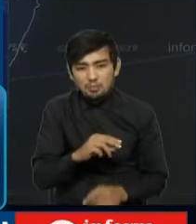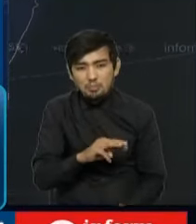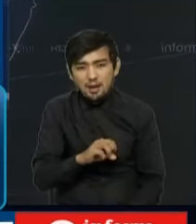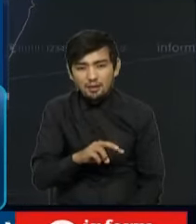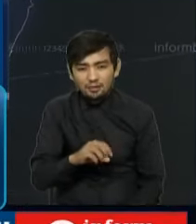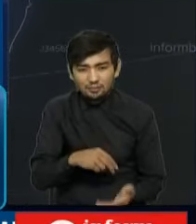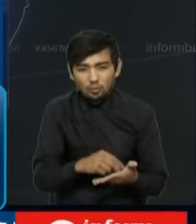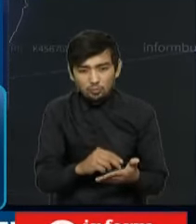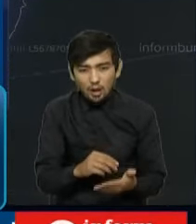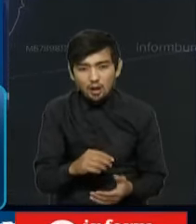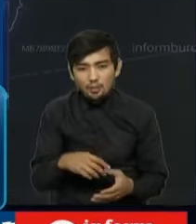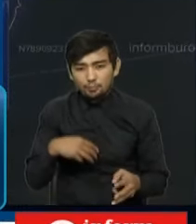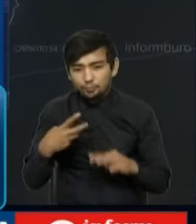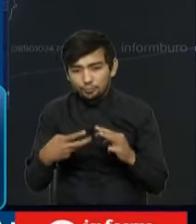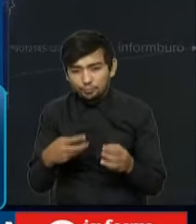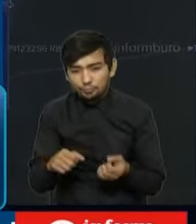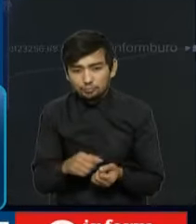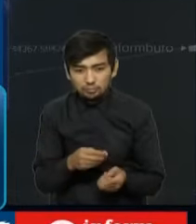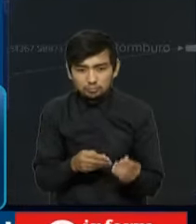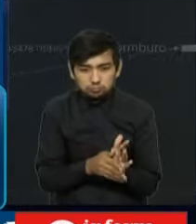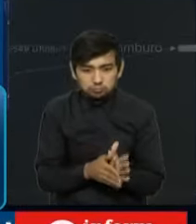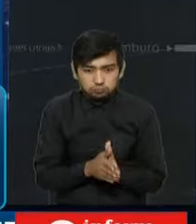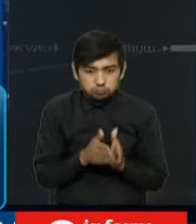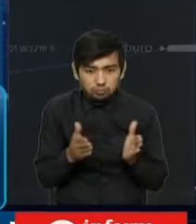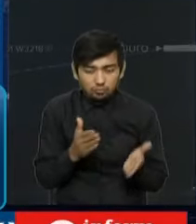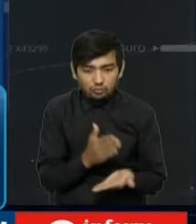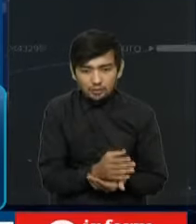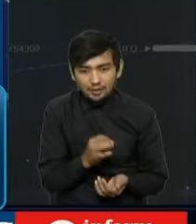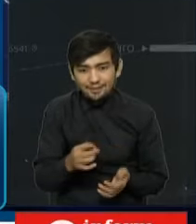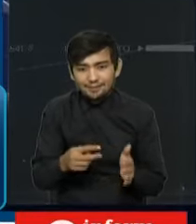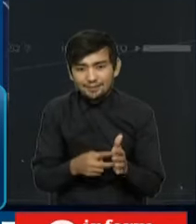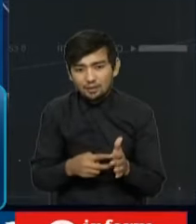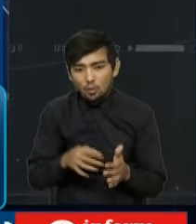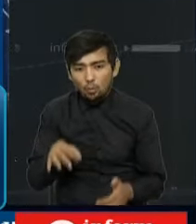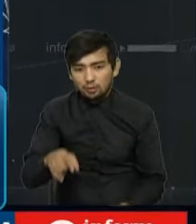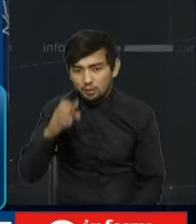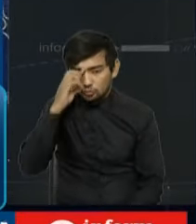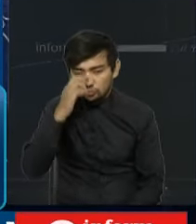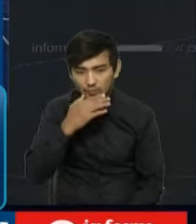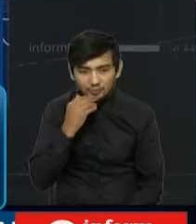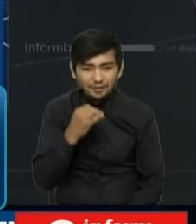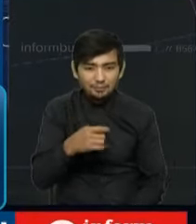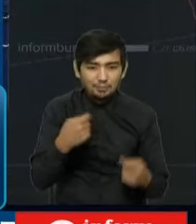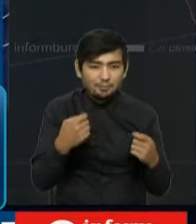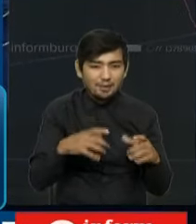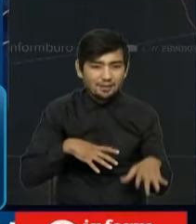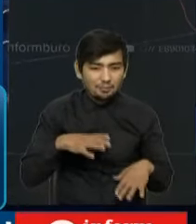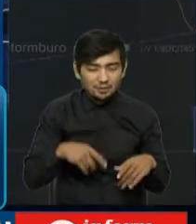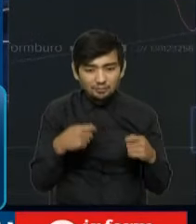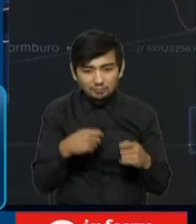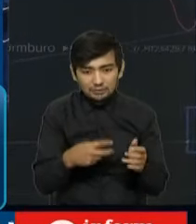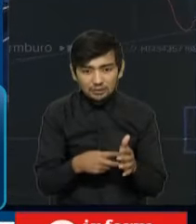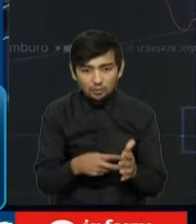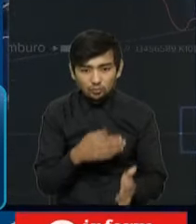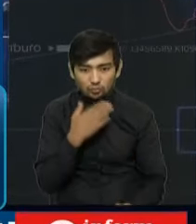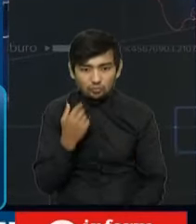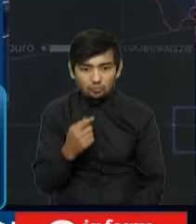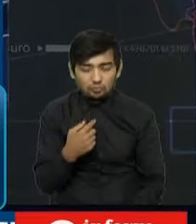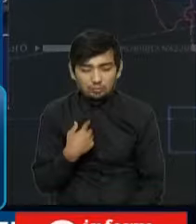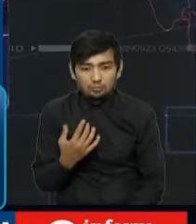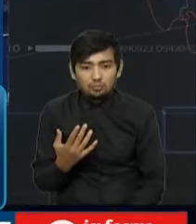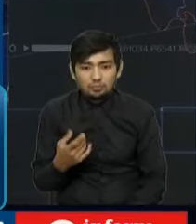А затраты-то хорошие идут. Нету цены у государства, нету, соответственно, цены на рынке. Цены на рынке нету.